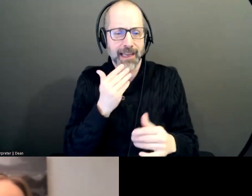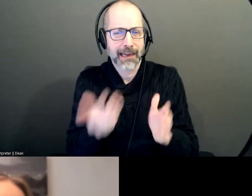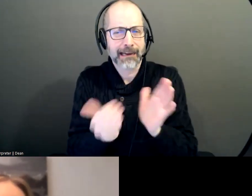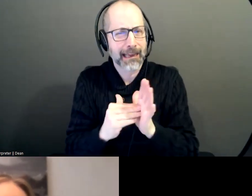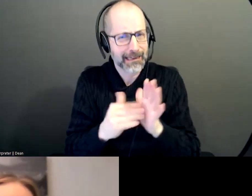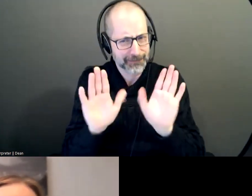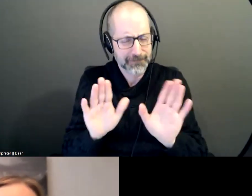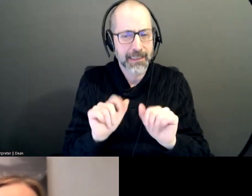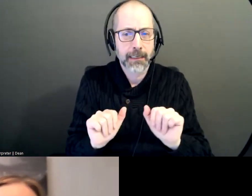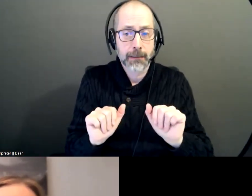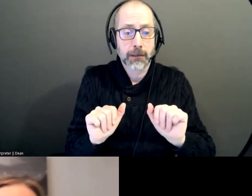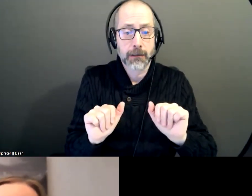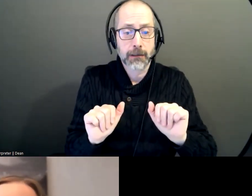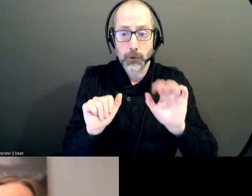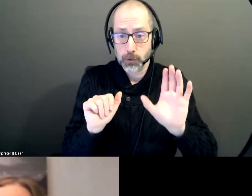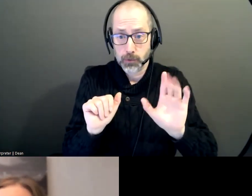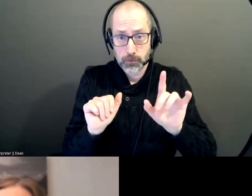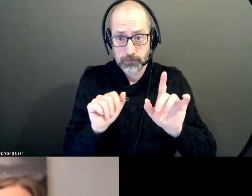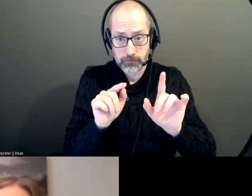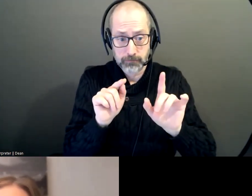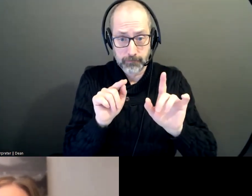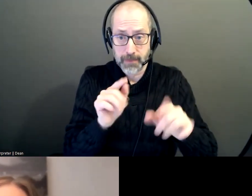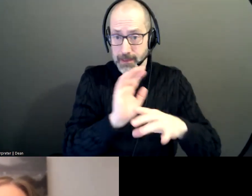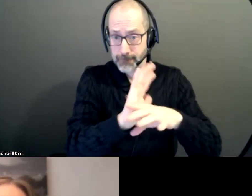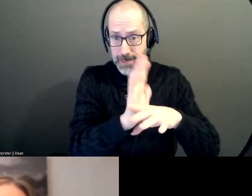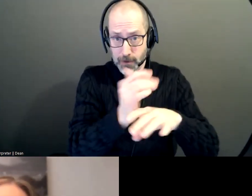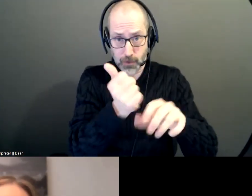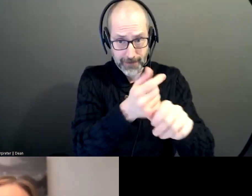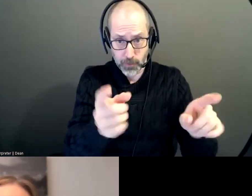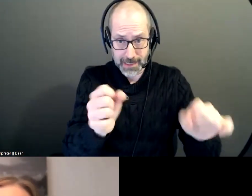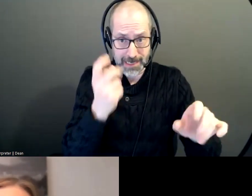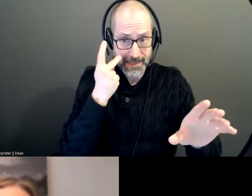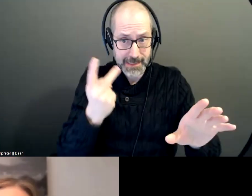répéter mes instructions de So for tantôt. the video will be visible to everyone, and for La those